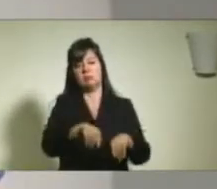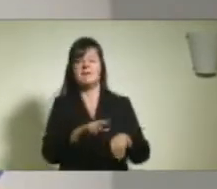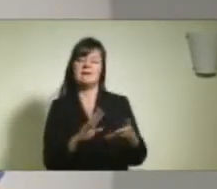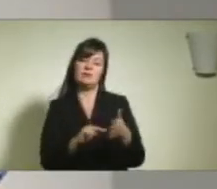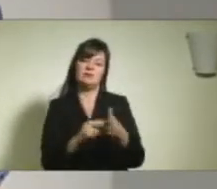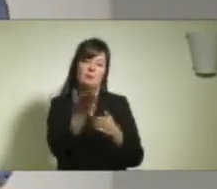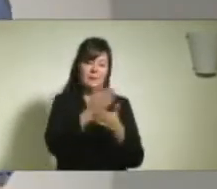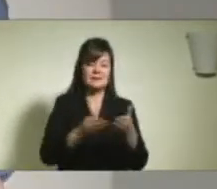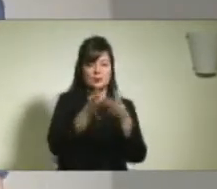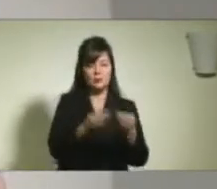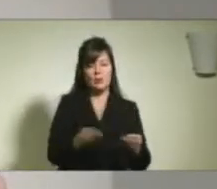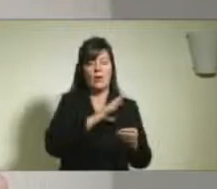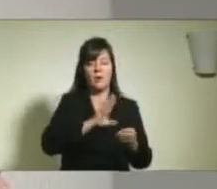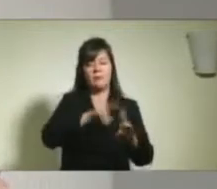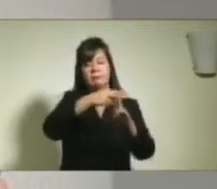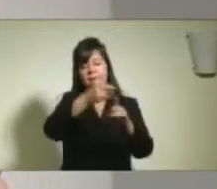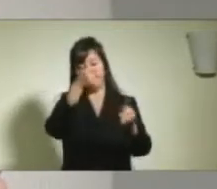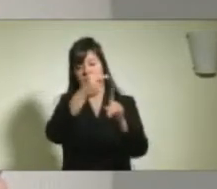partielles.